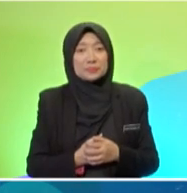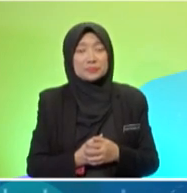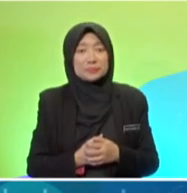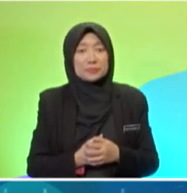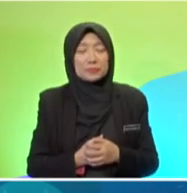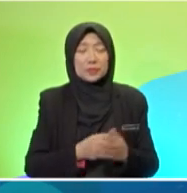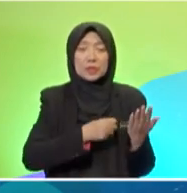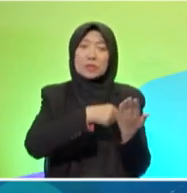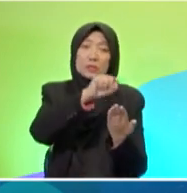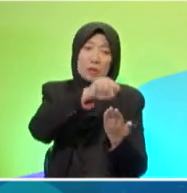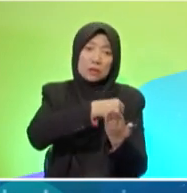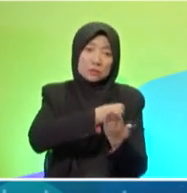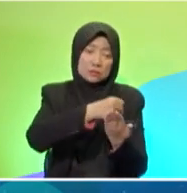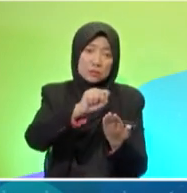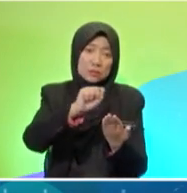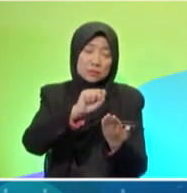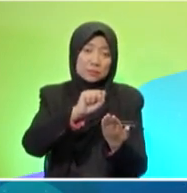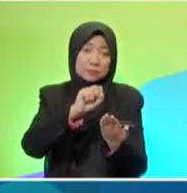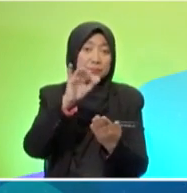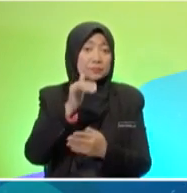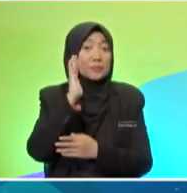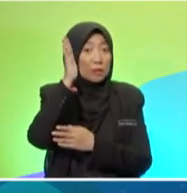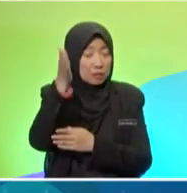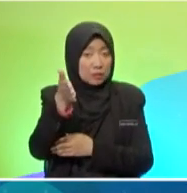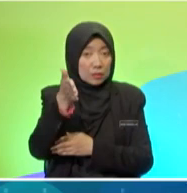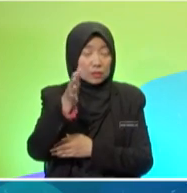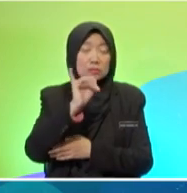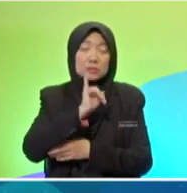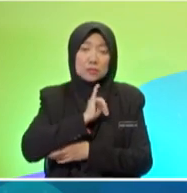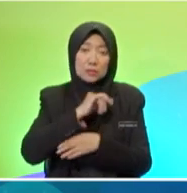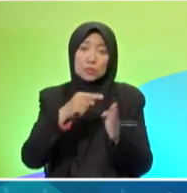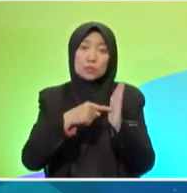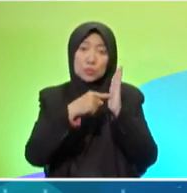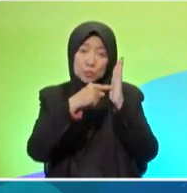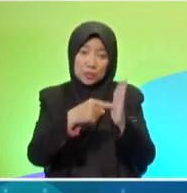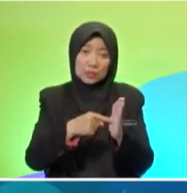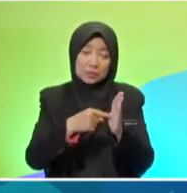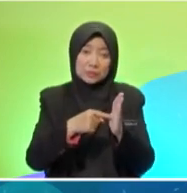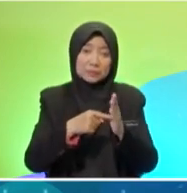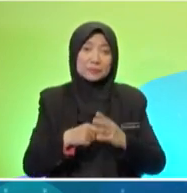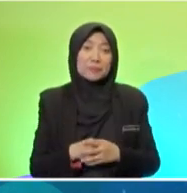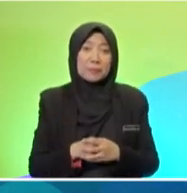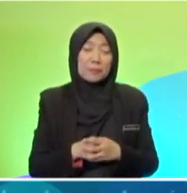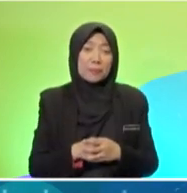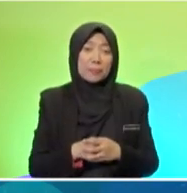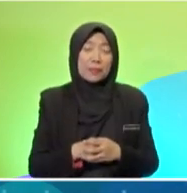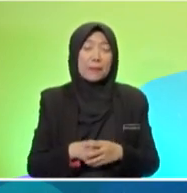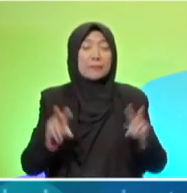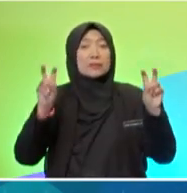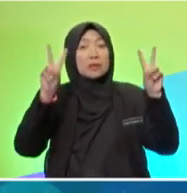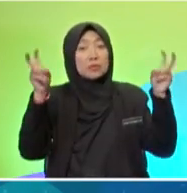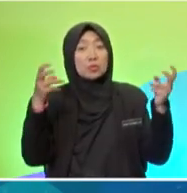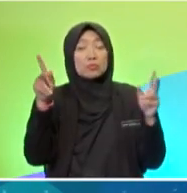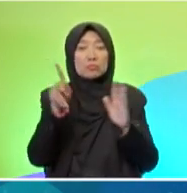saja yang akan saja yang akan saya Tunjukkan ialah saja yang bertajuk